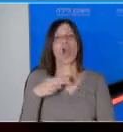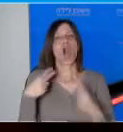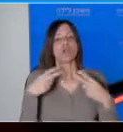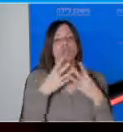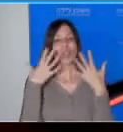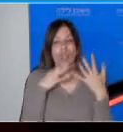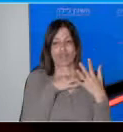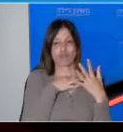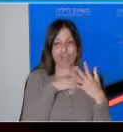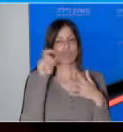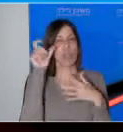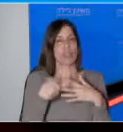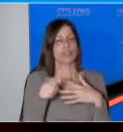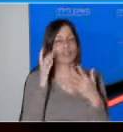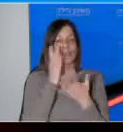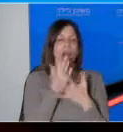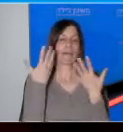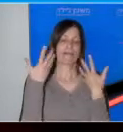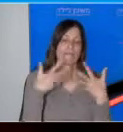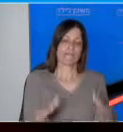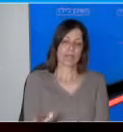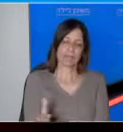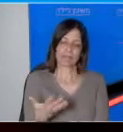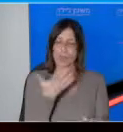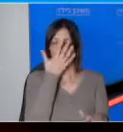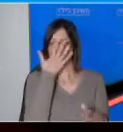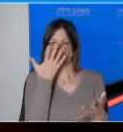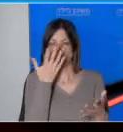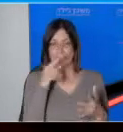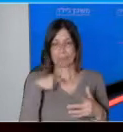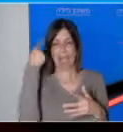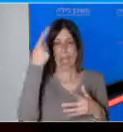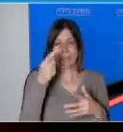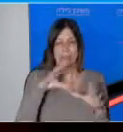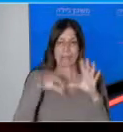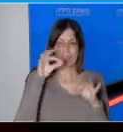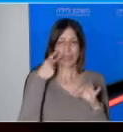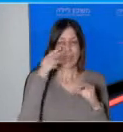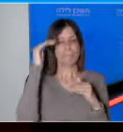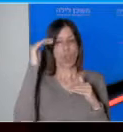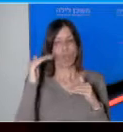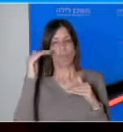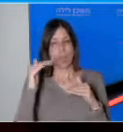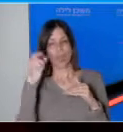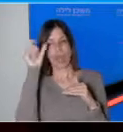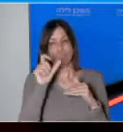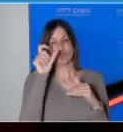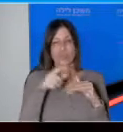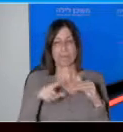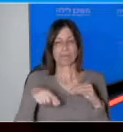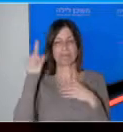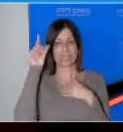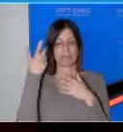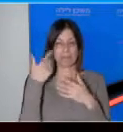אבל שאנשים הגיעו לכזו עייפות וקצת לייאוש, שבפעם הבאה שיהיו בחירות אנחנו נראה עוד פחות ופחות אנשים מצביעים. Okay.